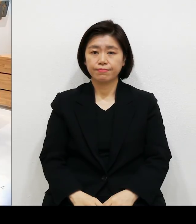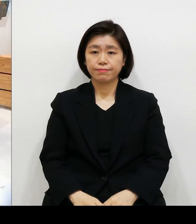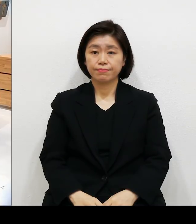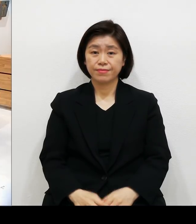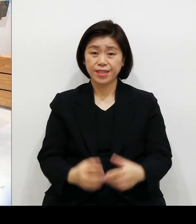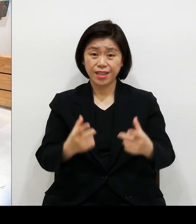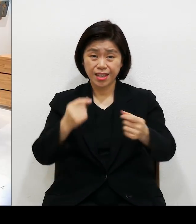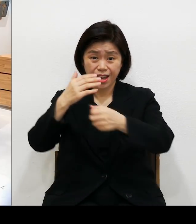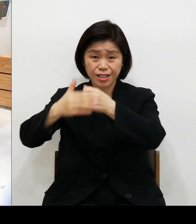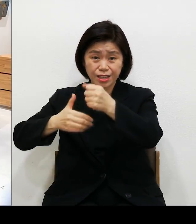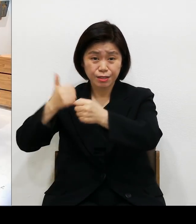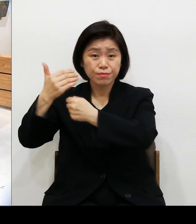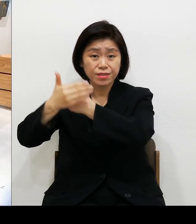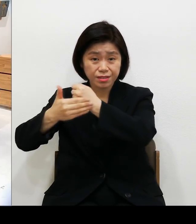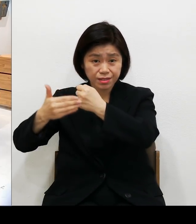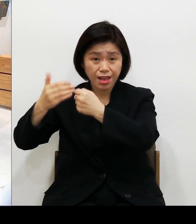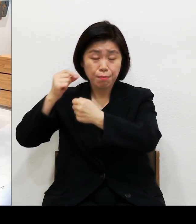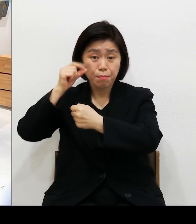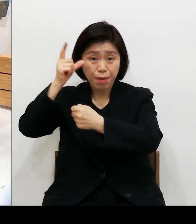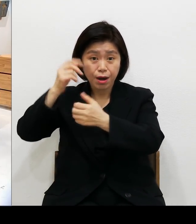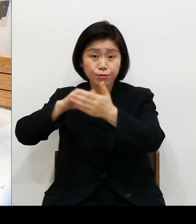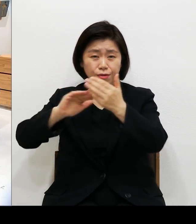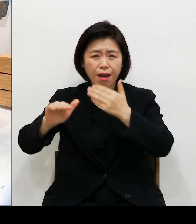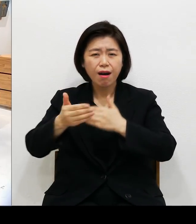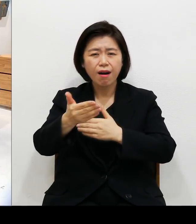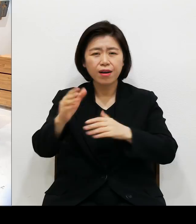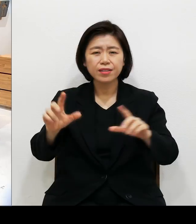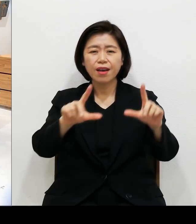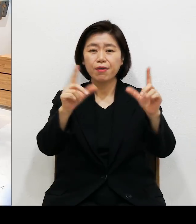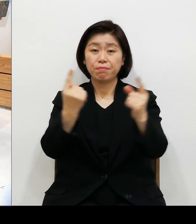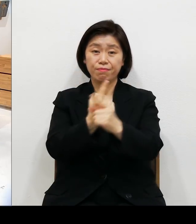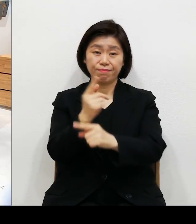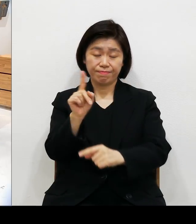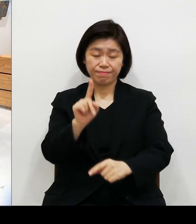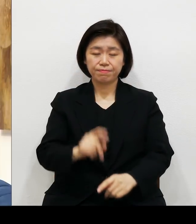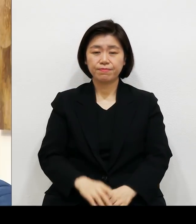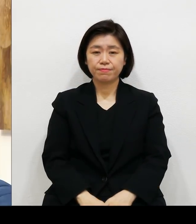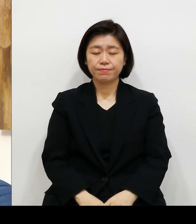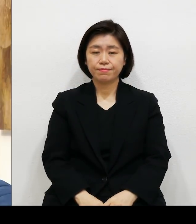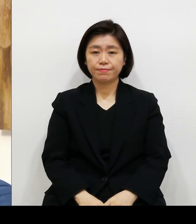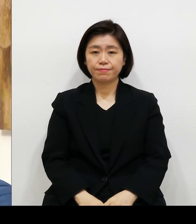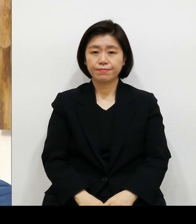그렇게 하나님의 은혜를 깨달은 이후의 생활은 어떤 변화가 생기던가요?